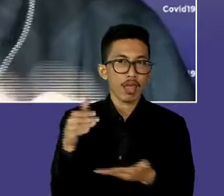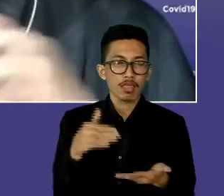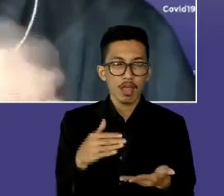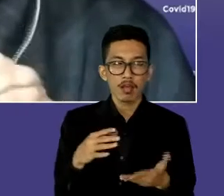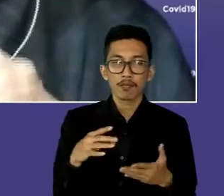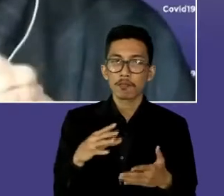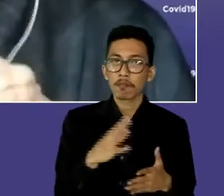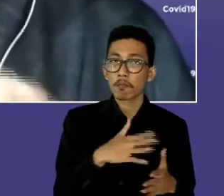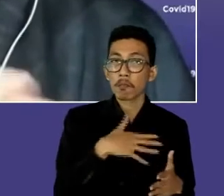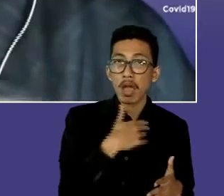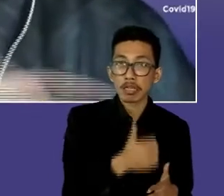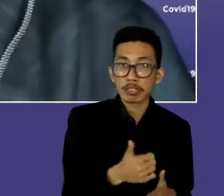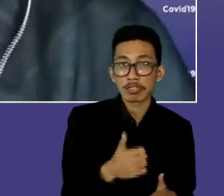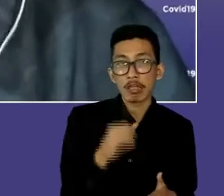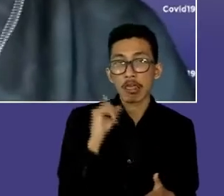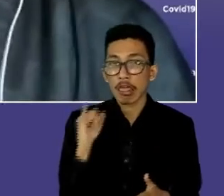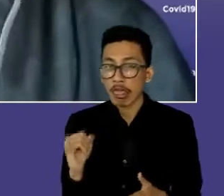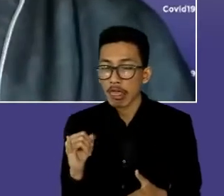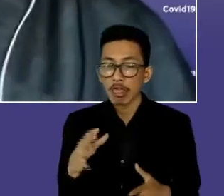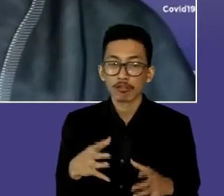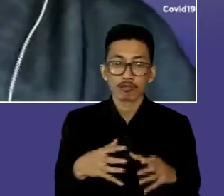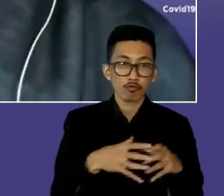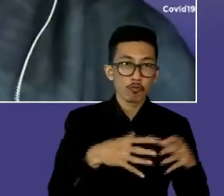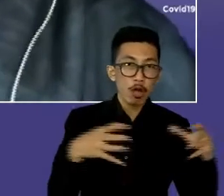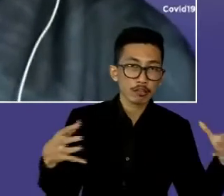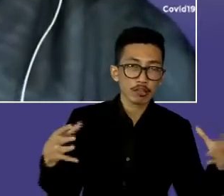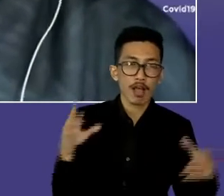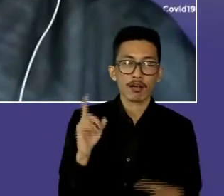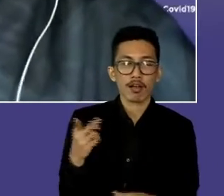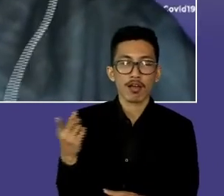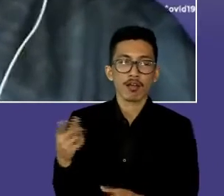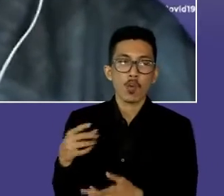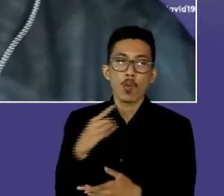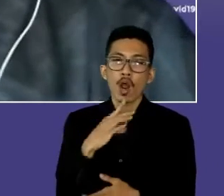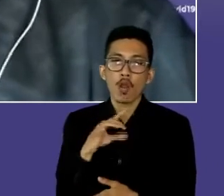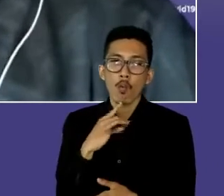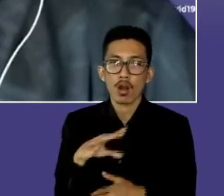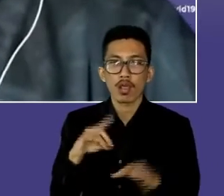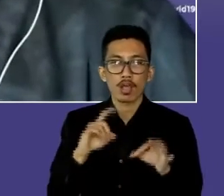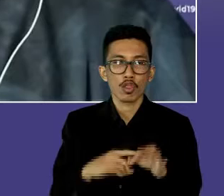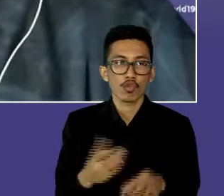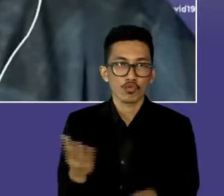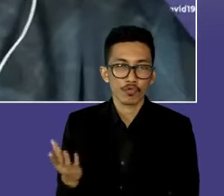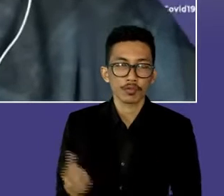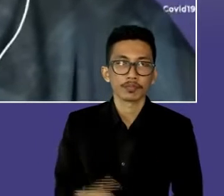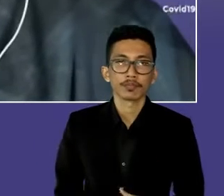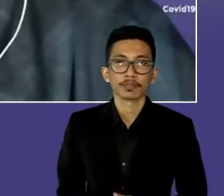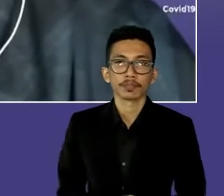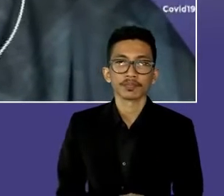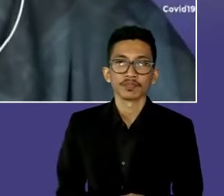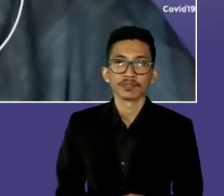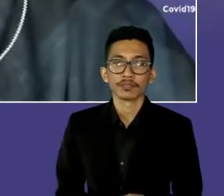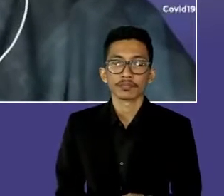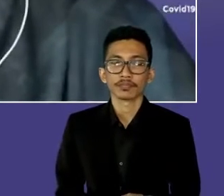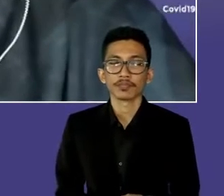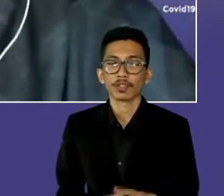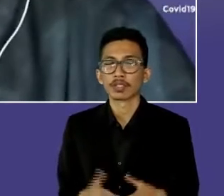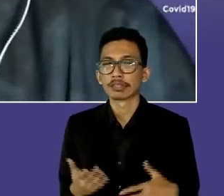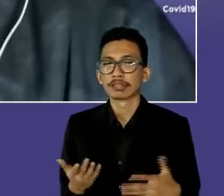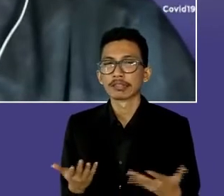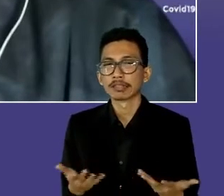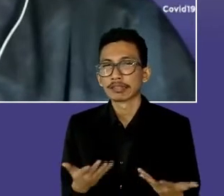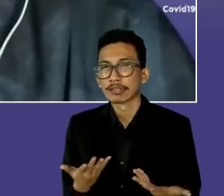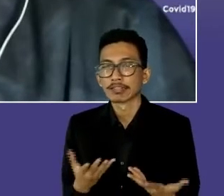baik, mengecil wilayahnya gitu ya, ada yang meluas gitu. Iya. Kita akan ini bikin sedih sih sebetulnya ceritanya